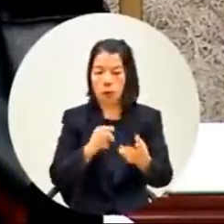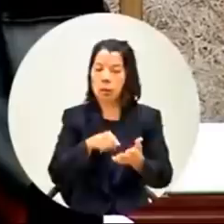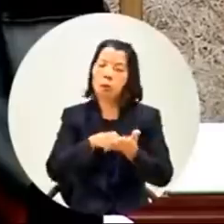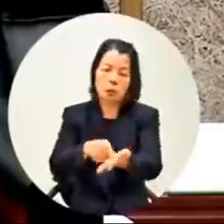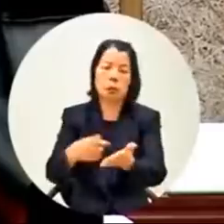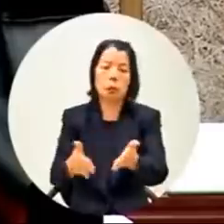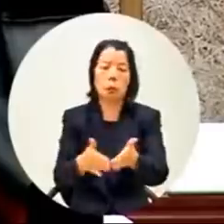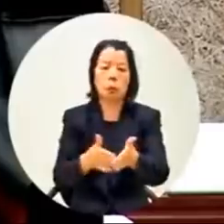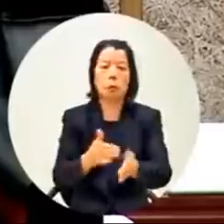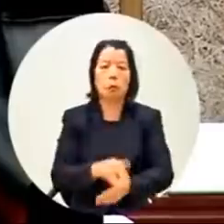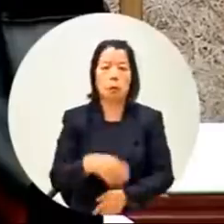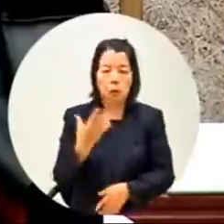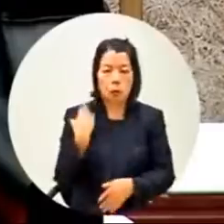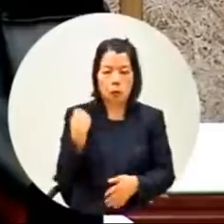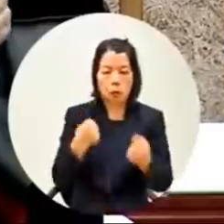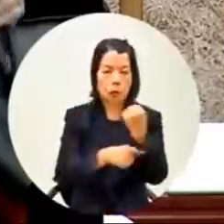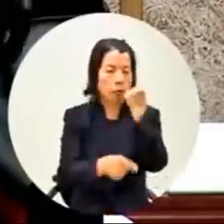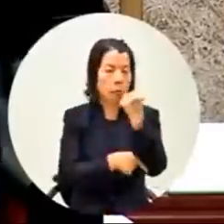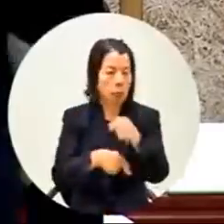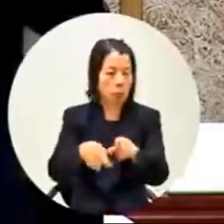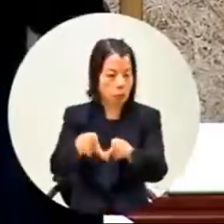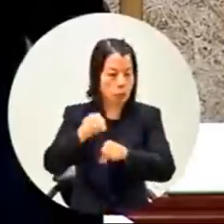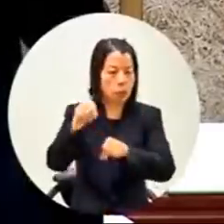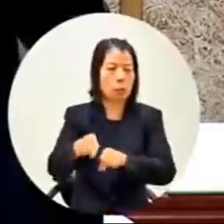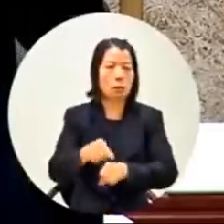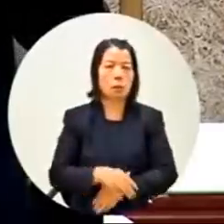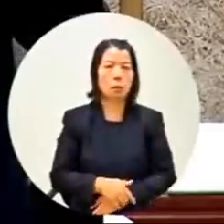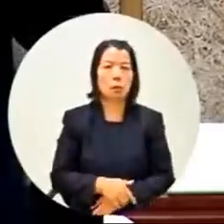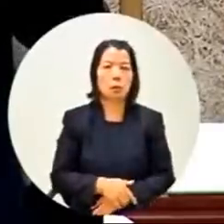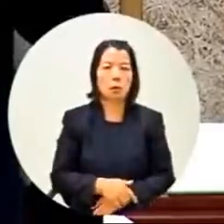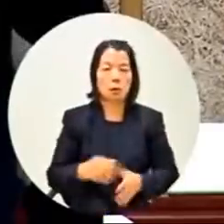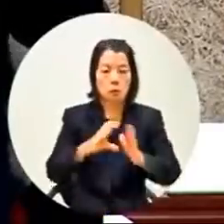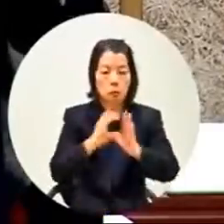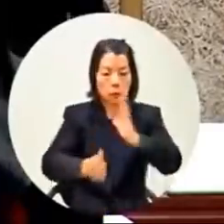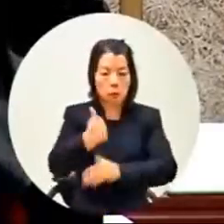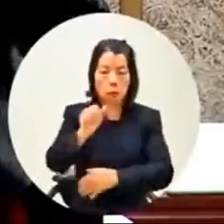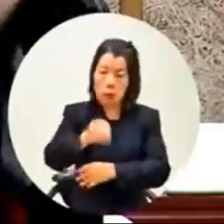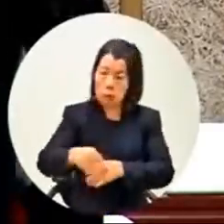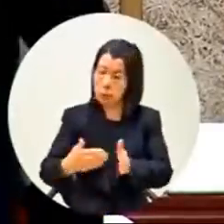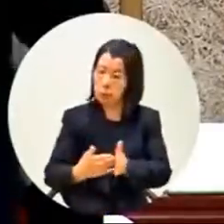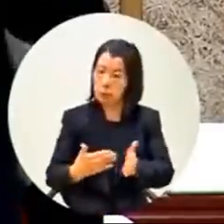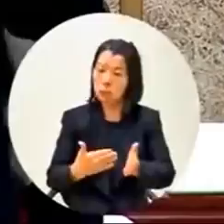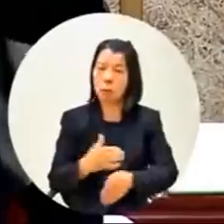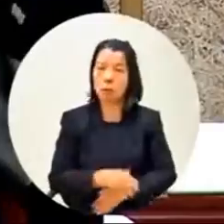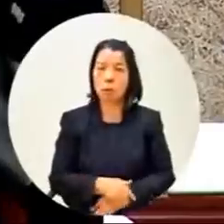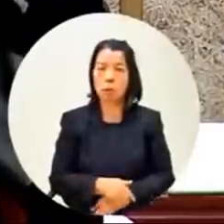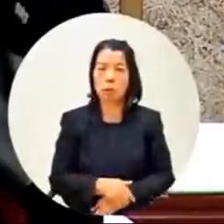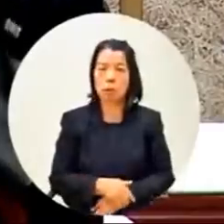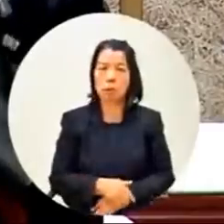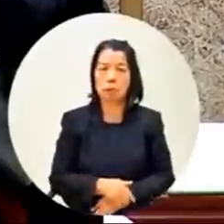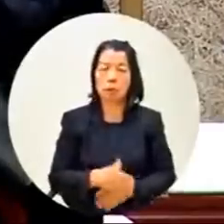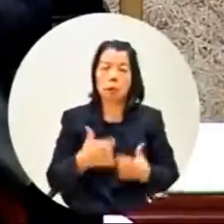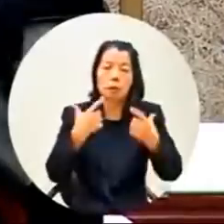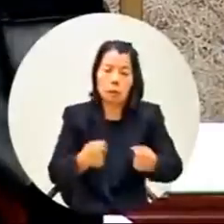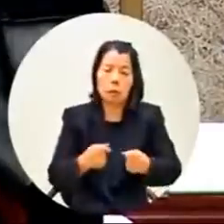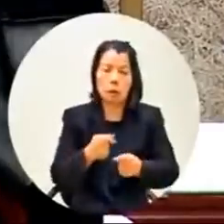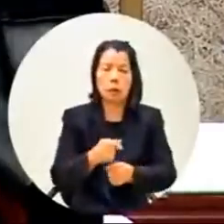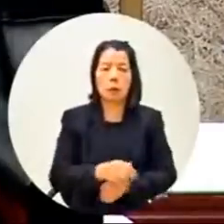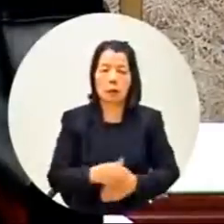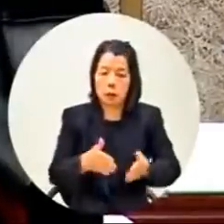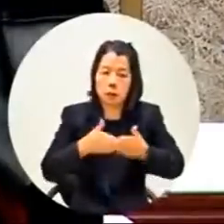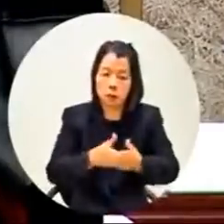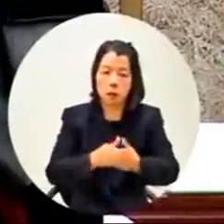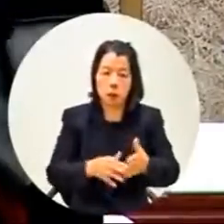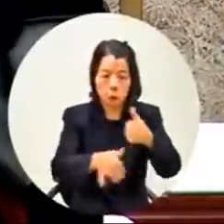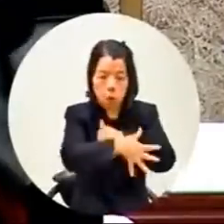法，你们在硬凹。局长，你刚刚已经承认了，你已经承认说本来都已经要开委